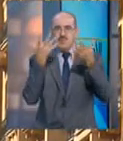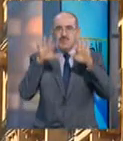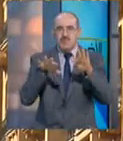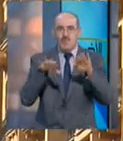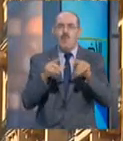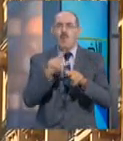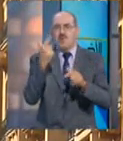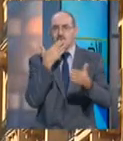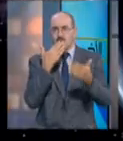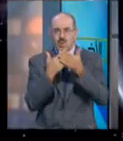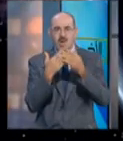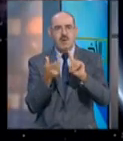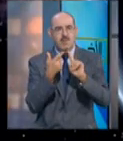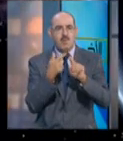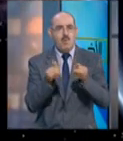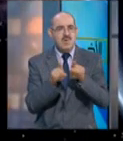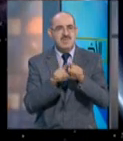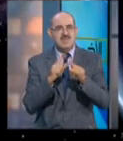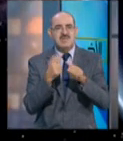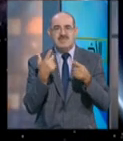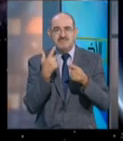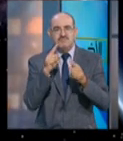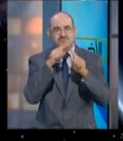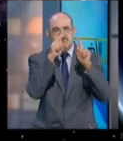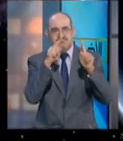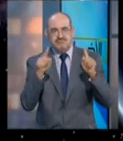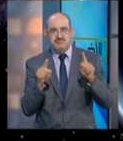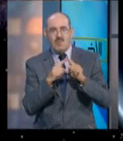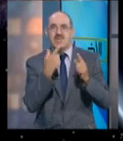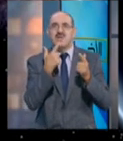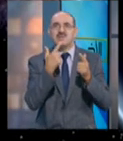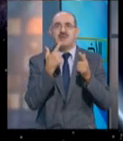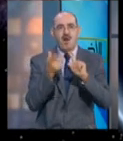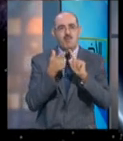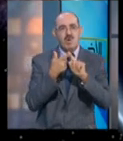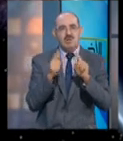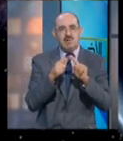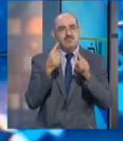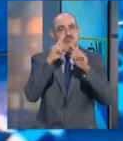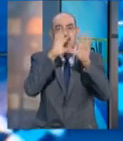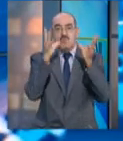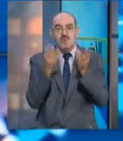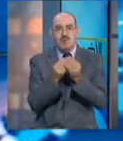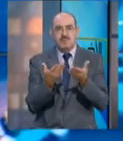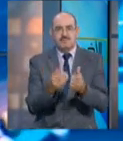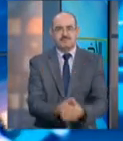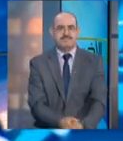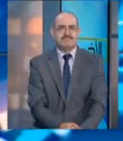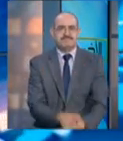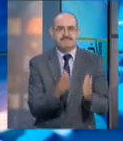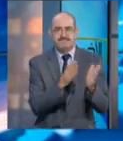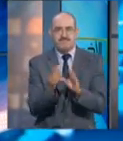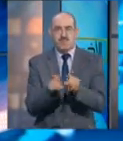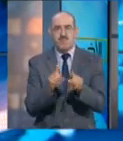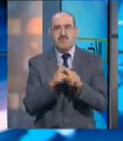ومواعيد أخرى هامة ترسمها الخريطة الجيوستراتيجية للعالم.